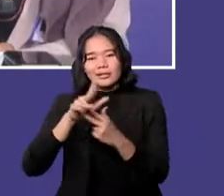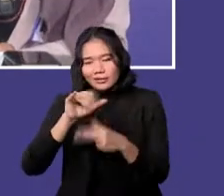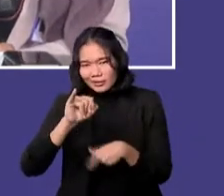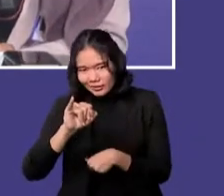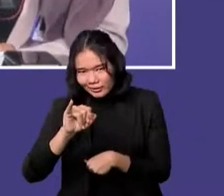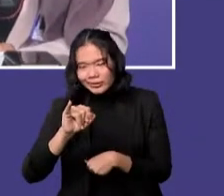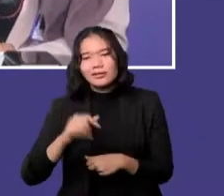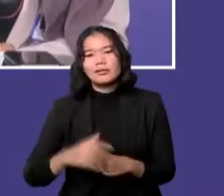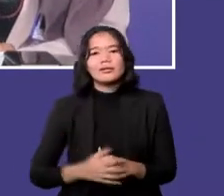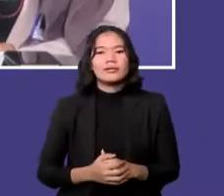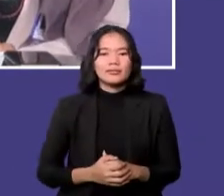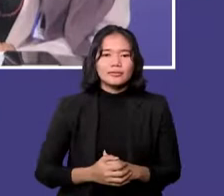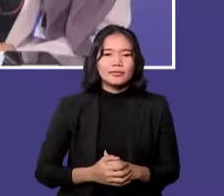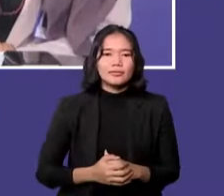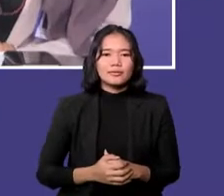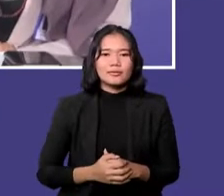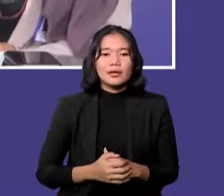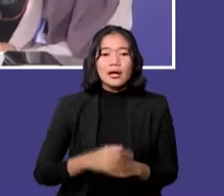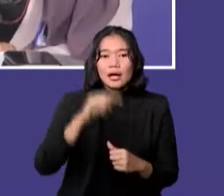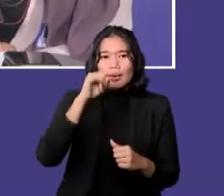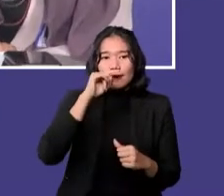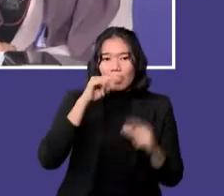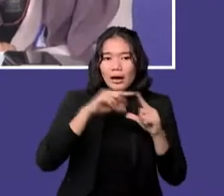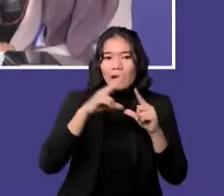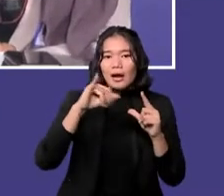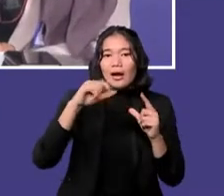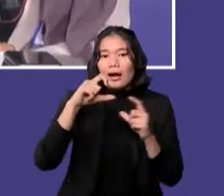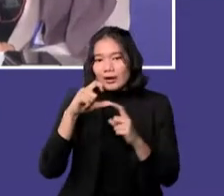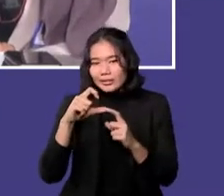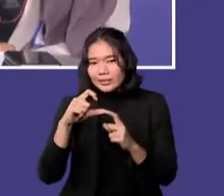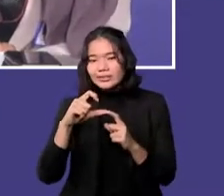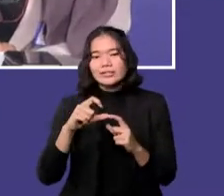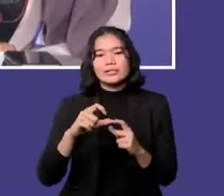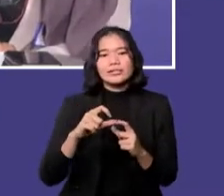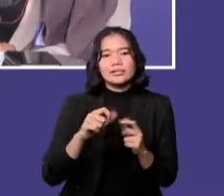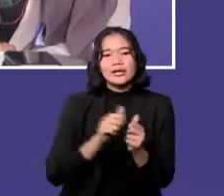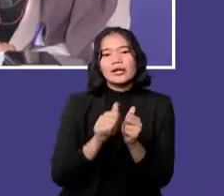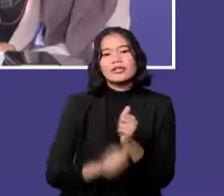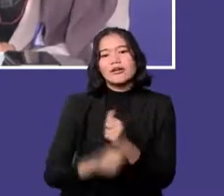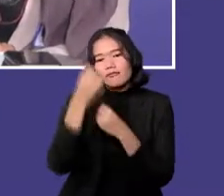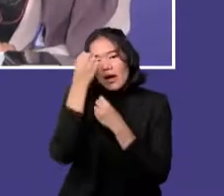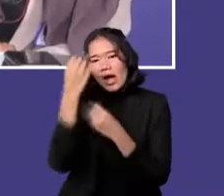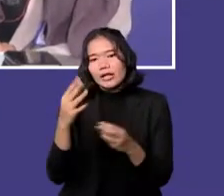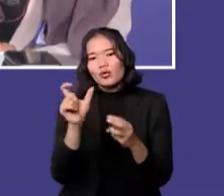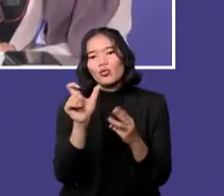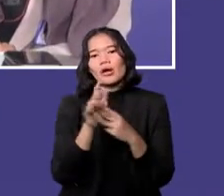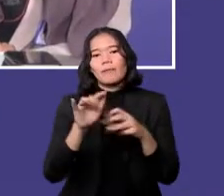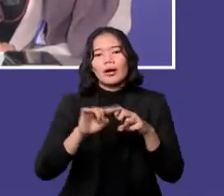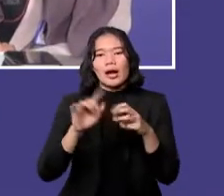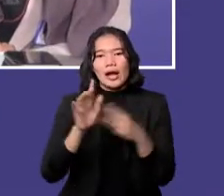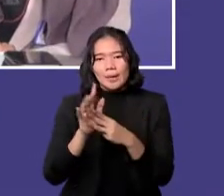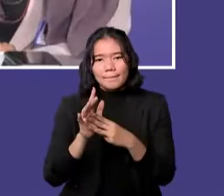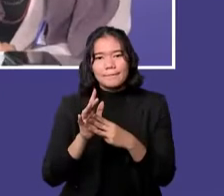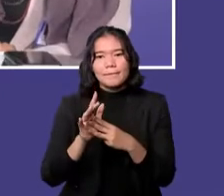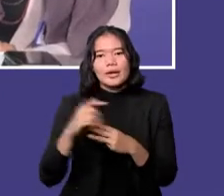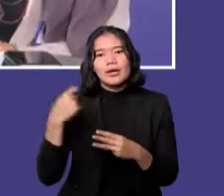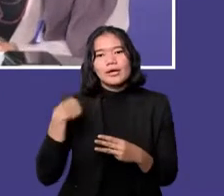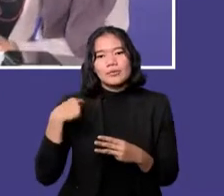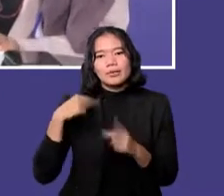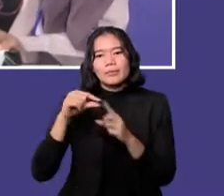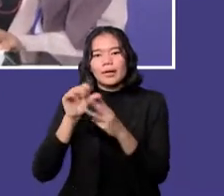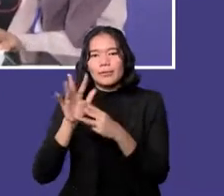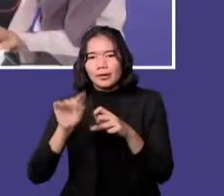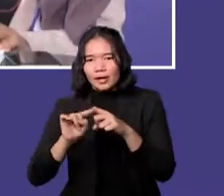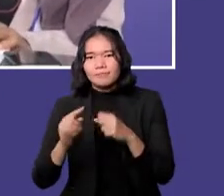and Reconciliation Kemenlu, Bapak Aris Darmansyah, Adi Saputra, staf ahli bidang usaha mikro, kecil, menengah, dan ekonomi kreatif Kemenko